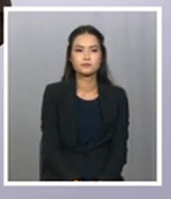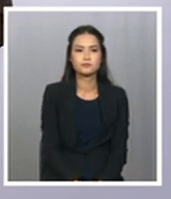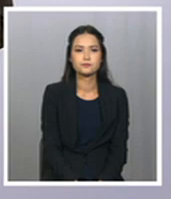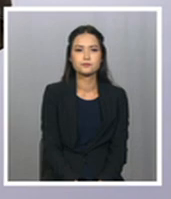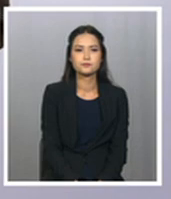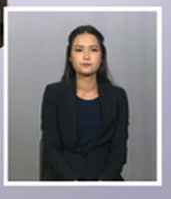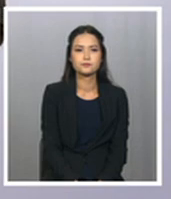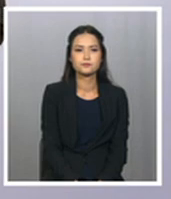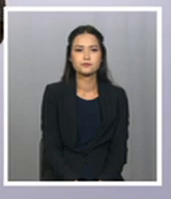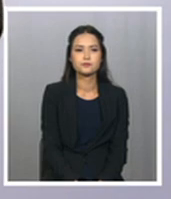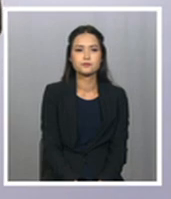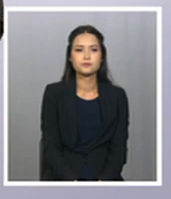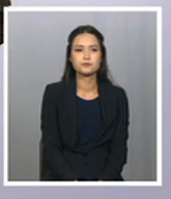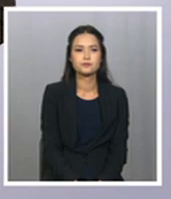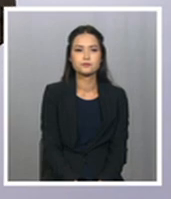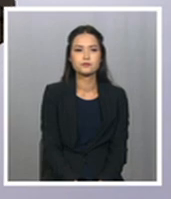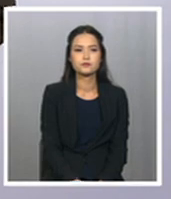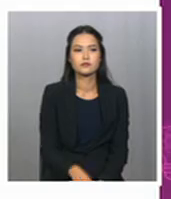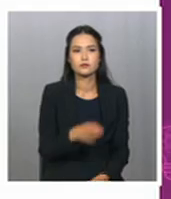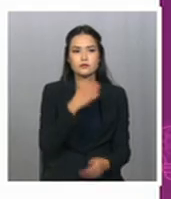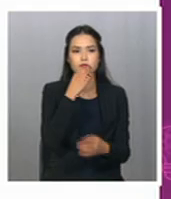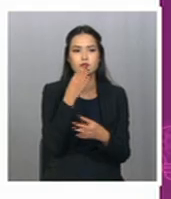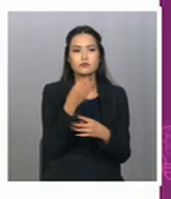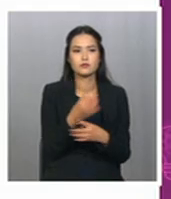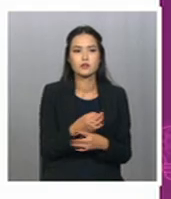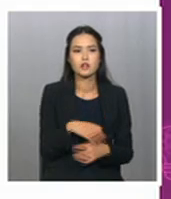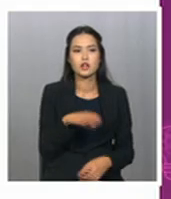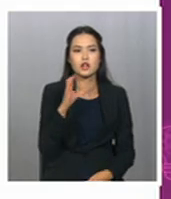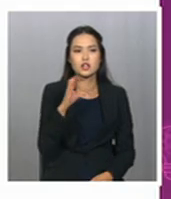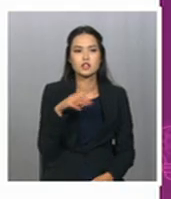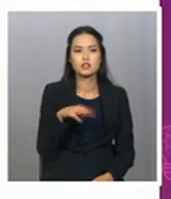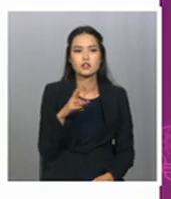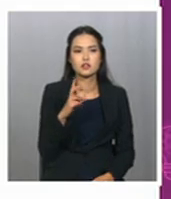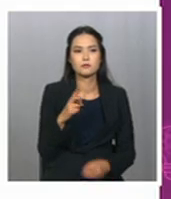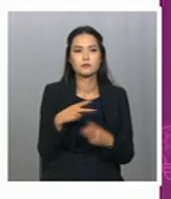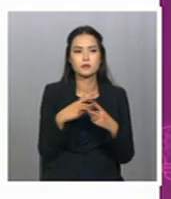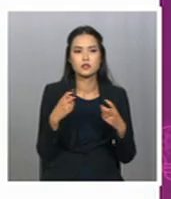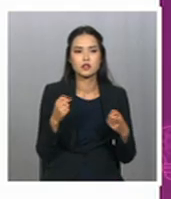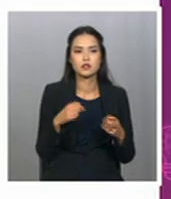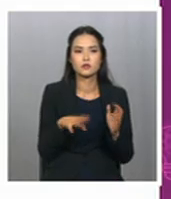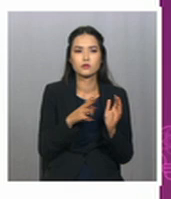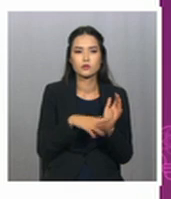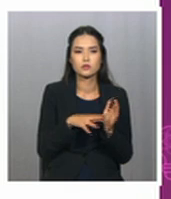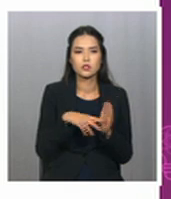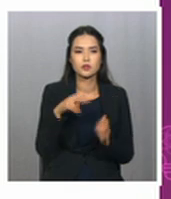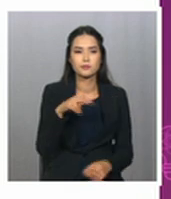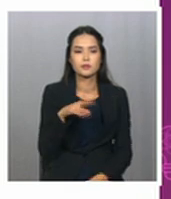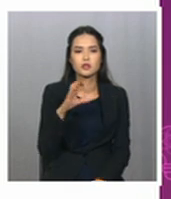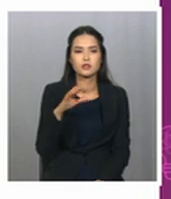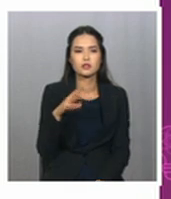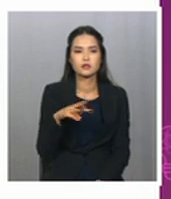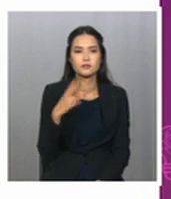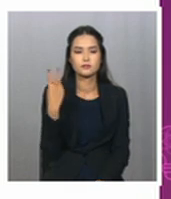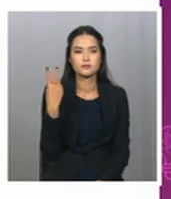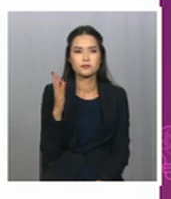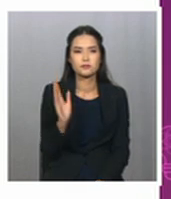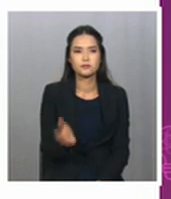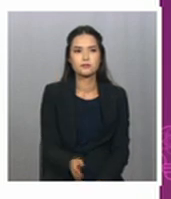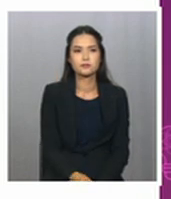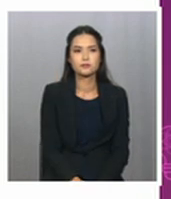шығады. Жауабы конустың толық бетінің ауданы 90 пи сантиметр